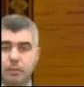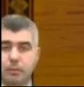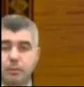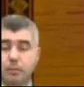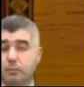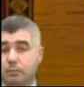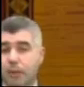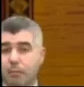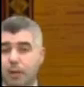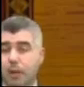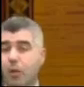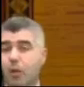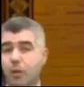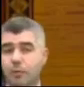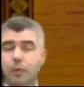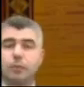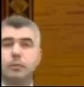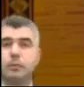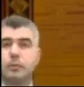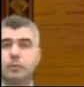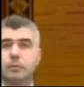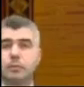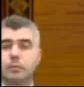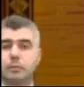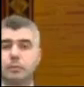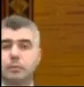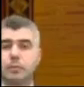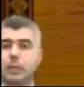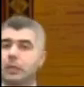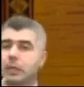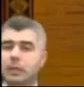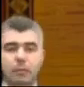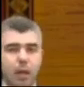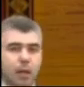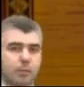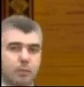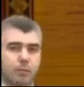هذا الالتزام هو التزام